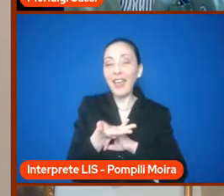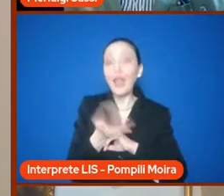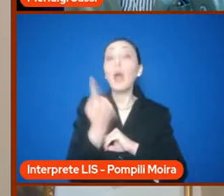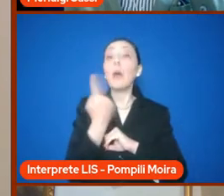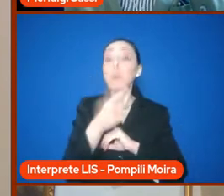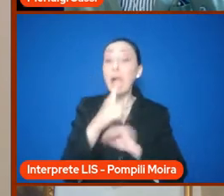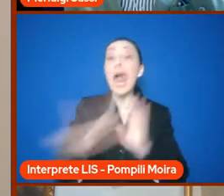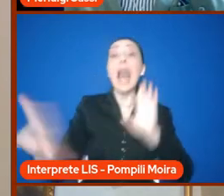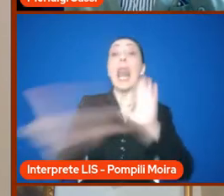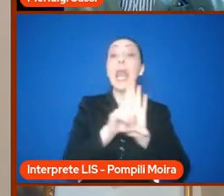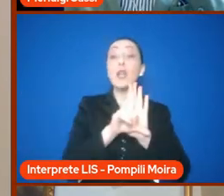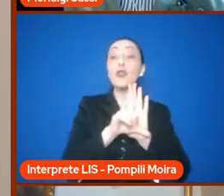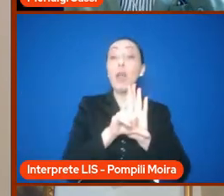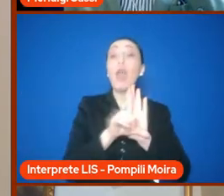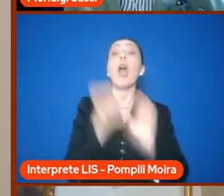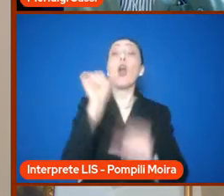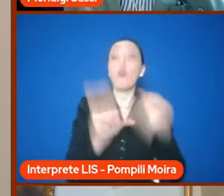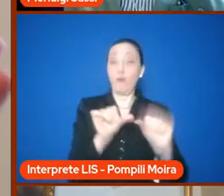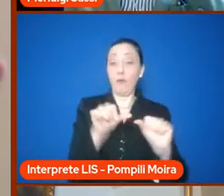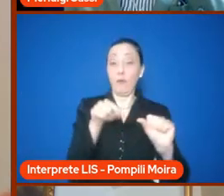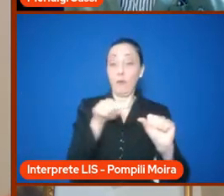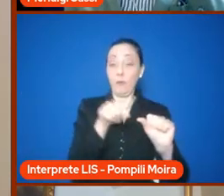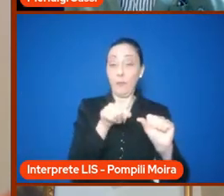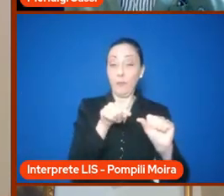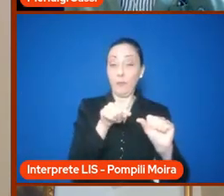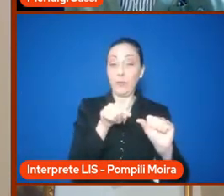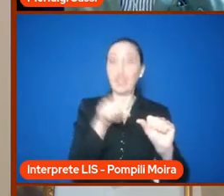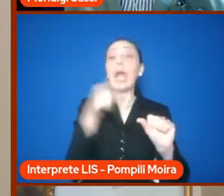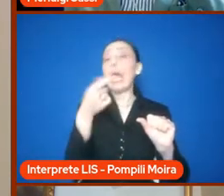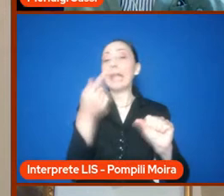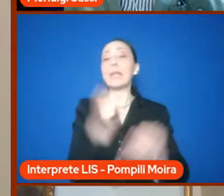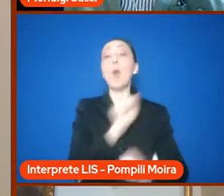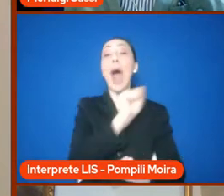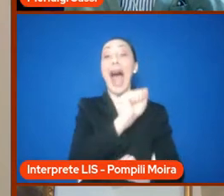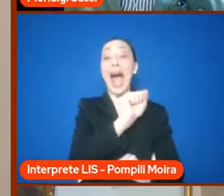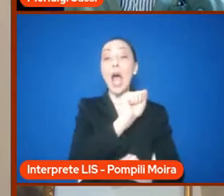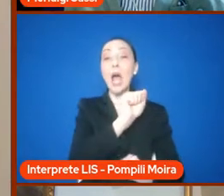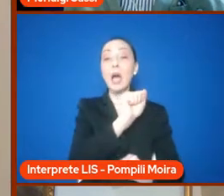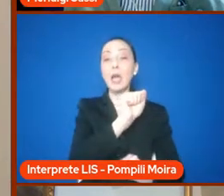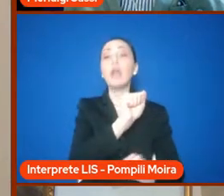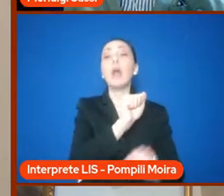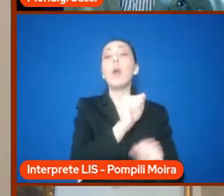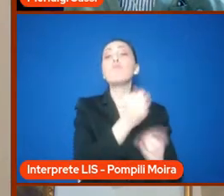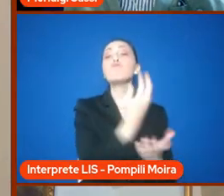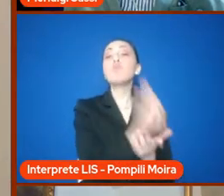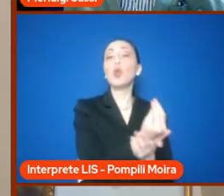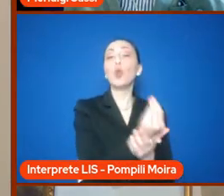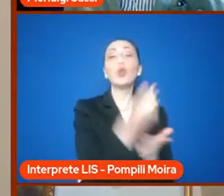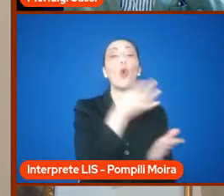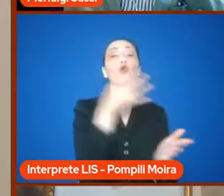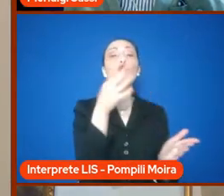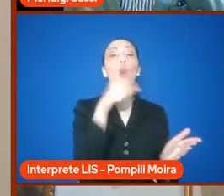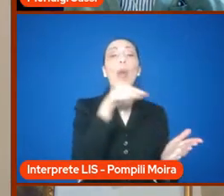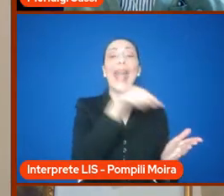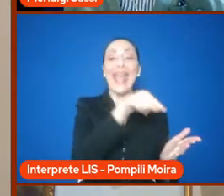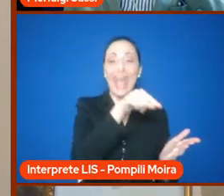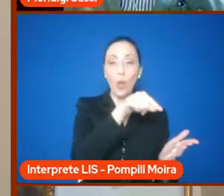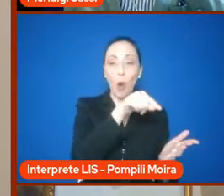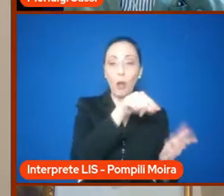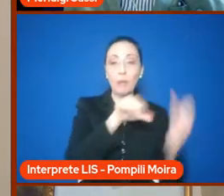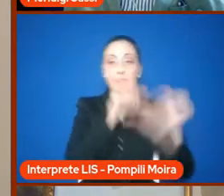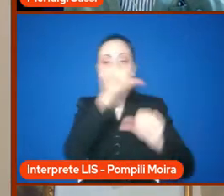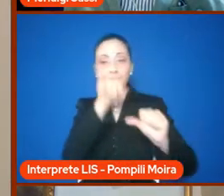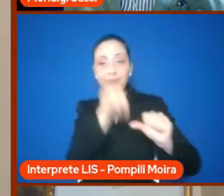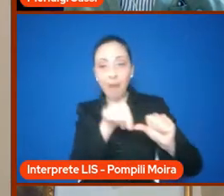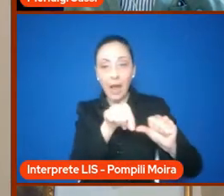di conversione. Il prodotto A, che è lo zucchero, produce del caramello B, e probabilmente